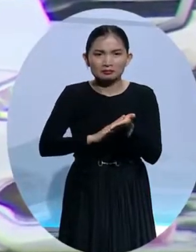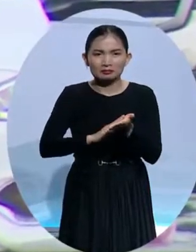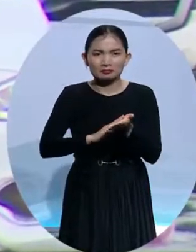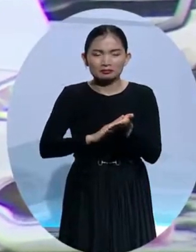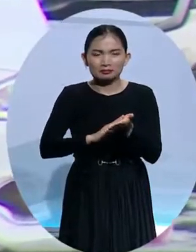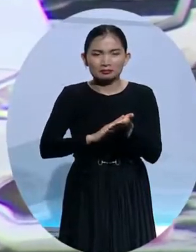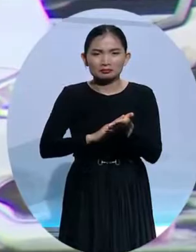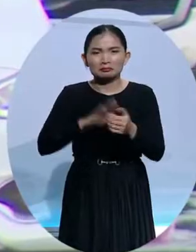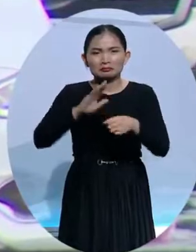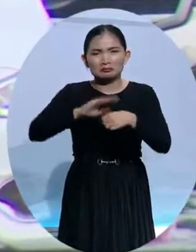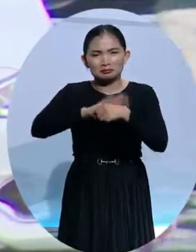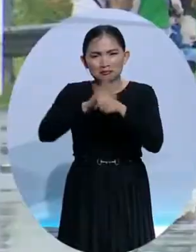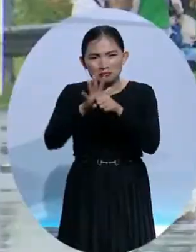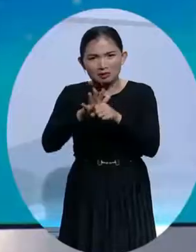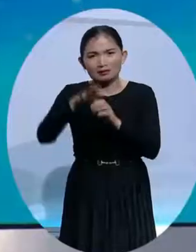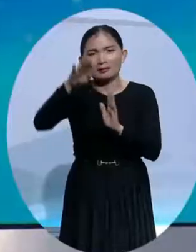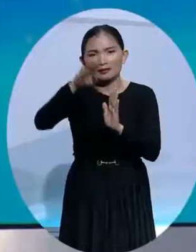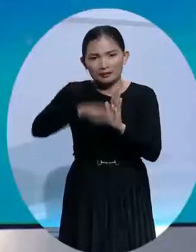liệu khi lưu thông.